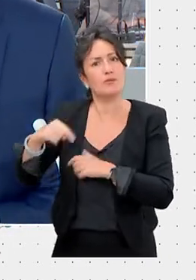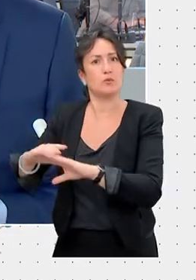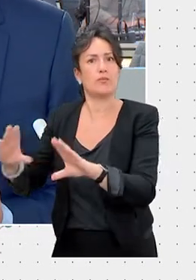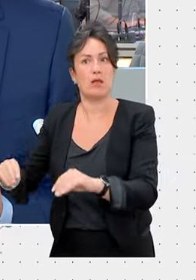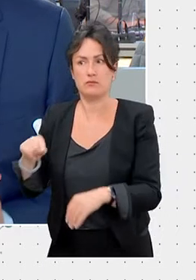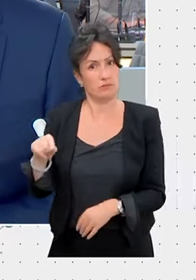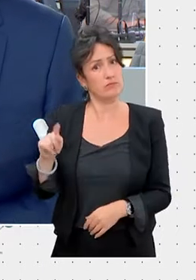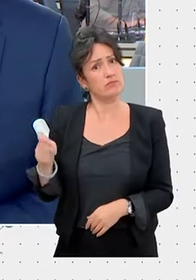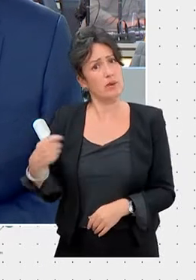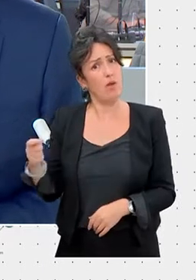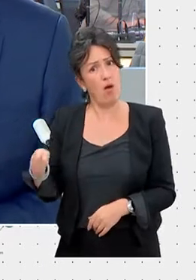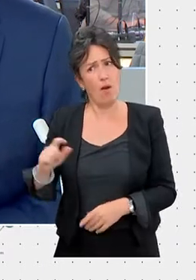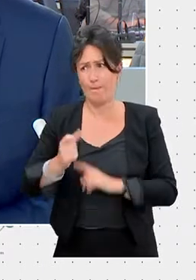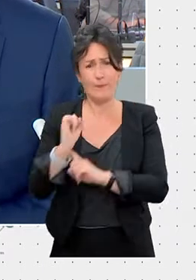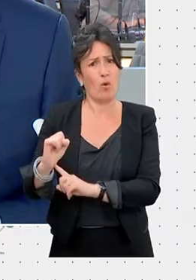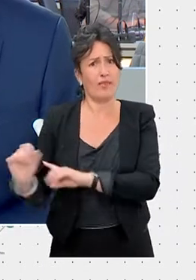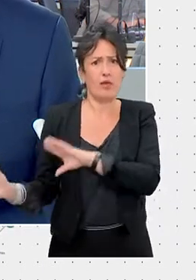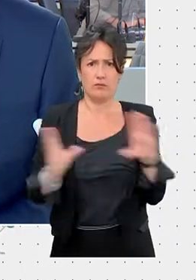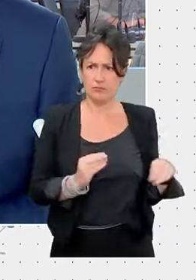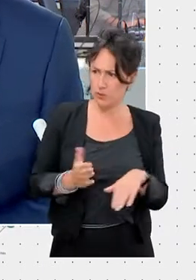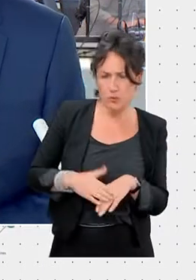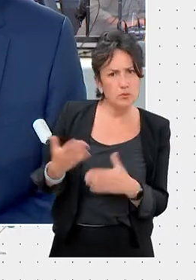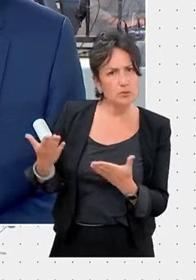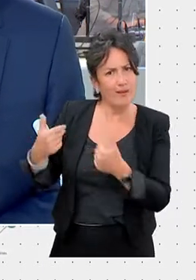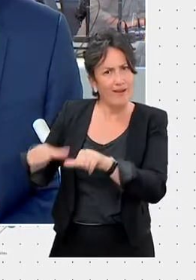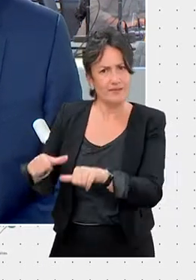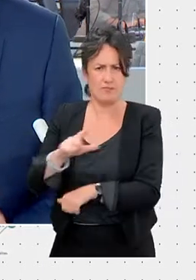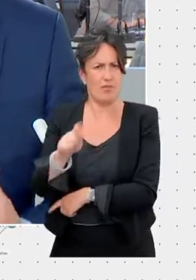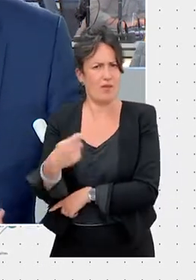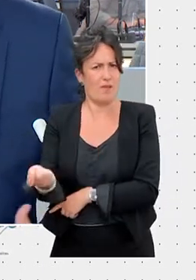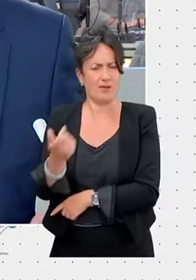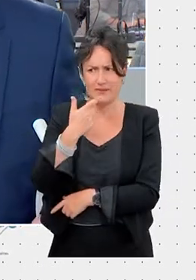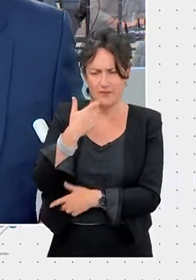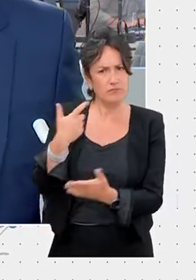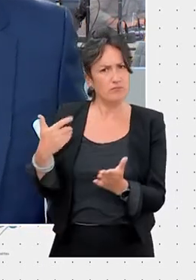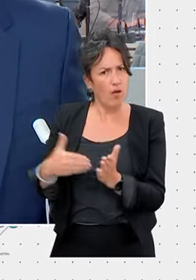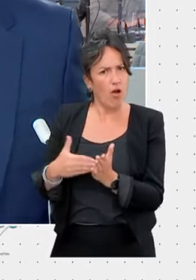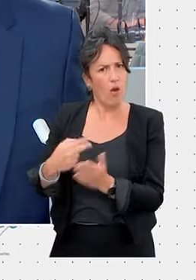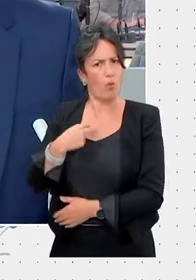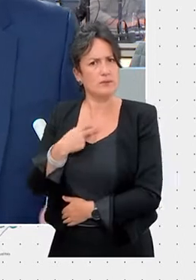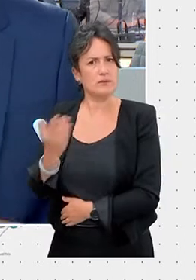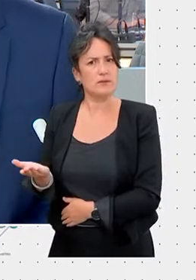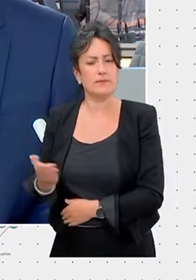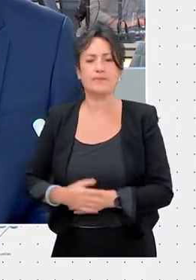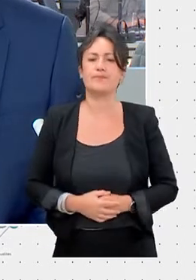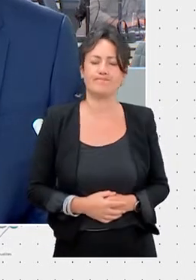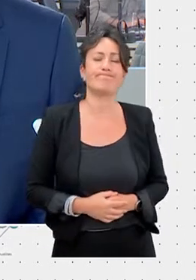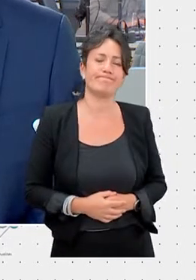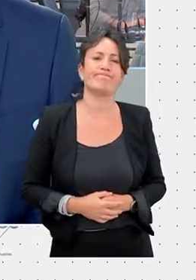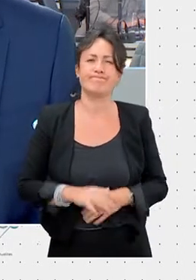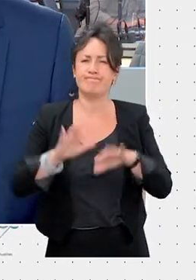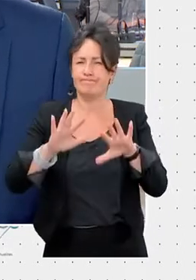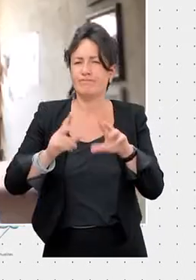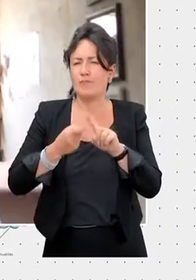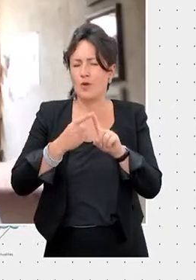normalement, ils auraient dû être prioritaires. Donc ce n'est pas normal, et c'est ce que vous dites, que certains soient encore aujourd'hui à Kaboul. Oui, mais ce qu'il faut comprendre, c'est